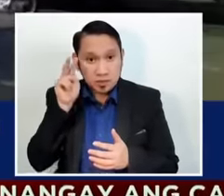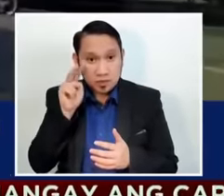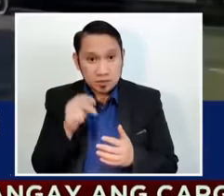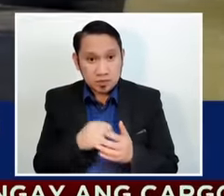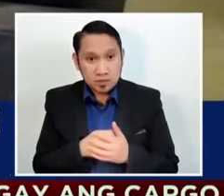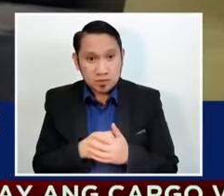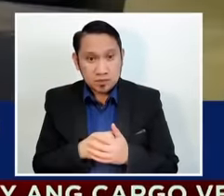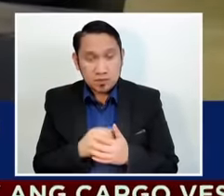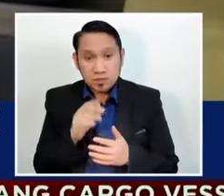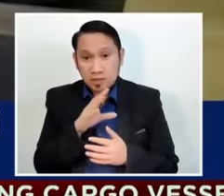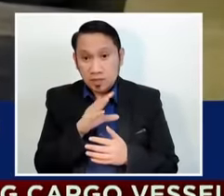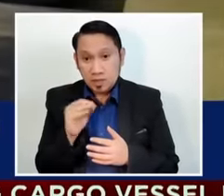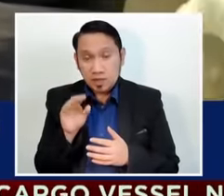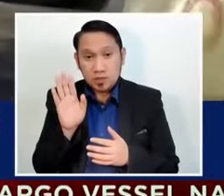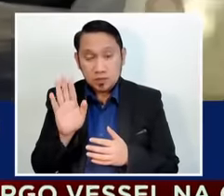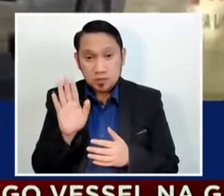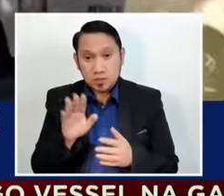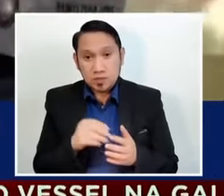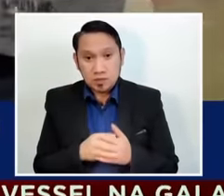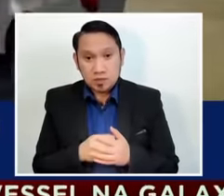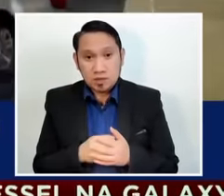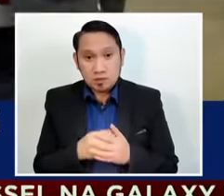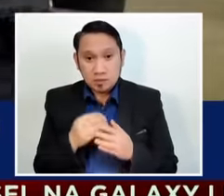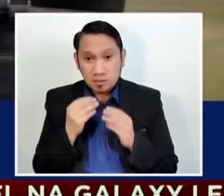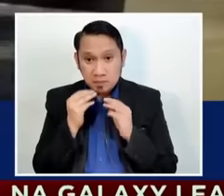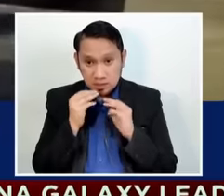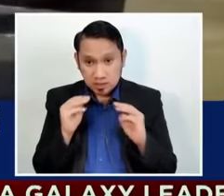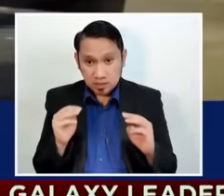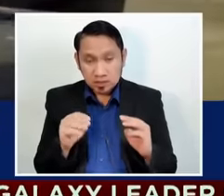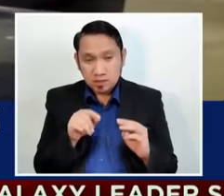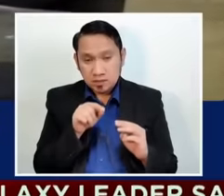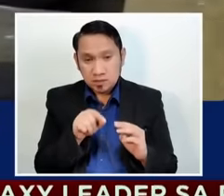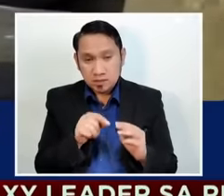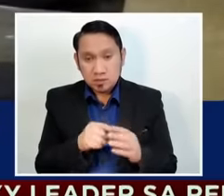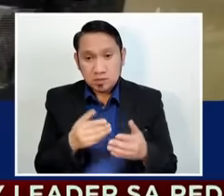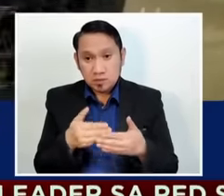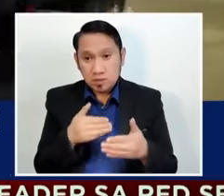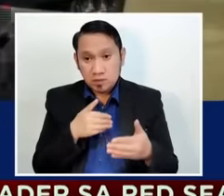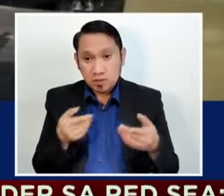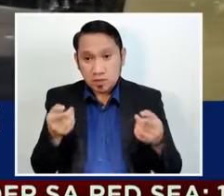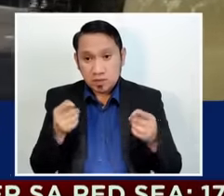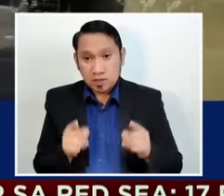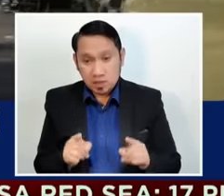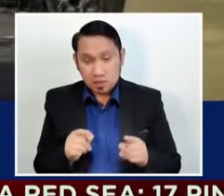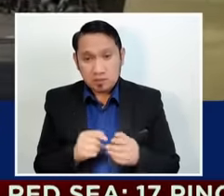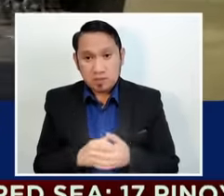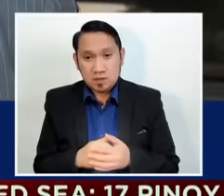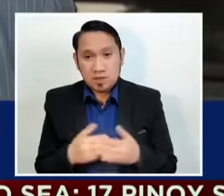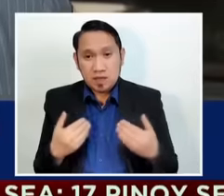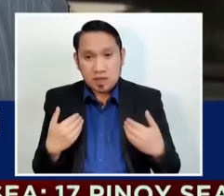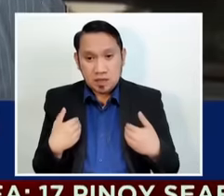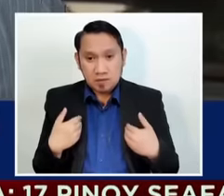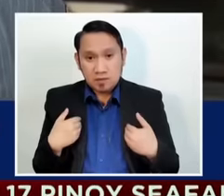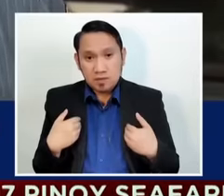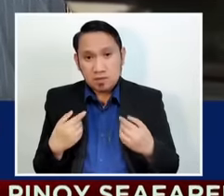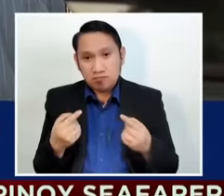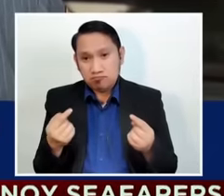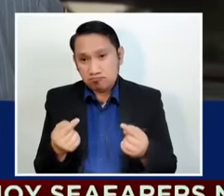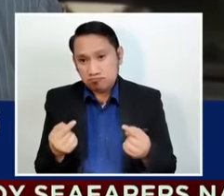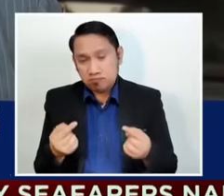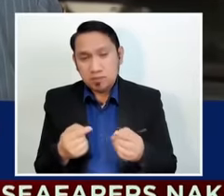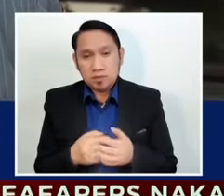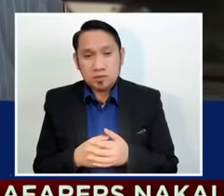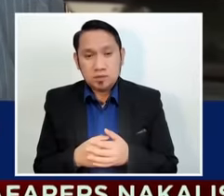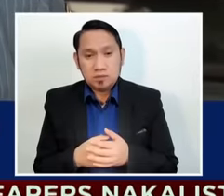sa statement ng biktima na prior doon sa insidente ay nagkaroon sila ng altercation. So bago